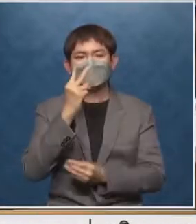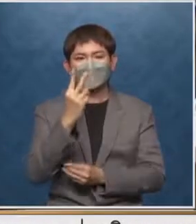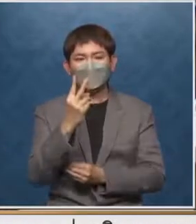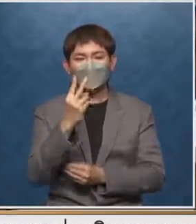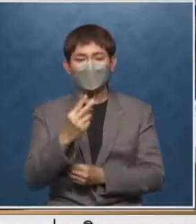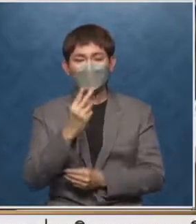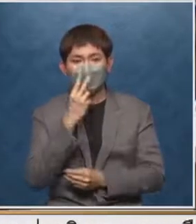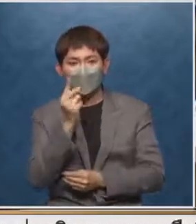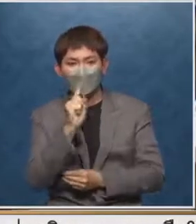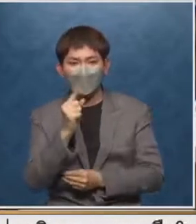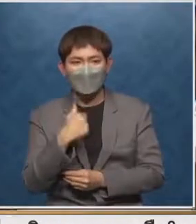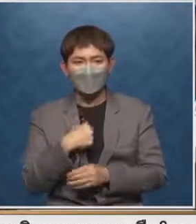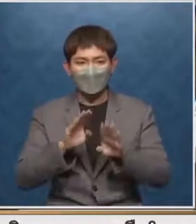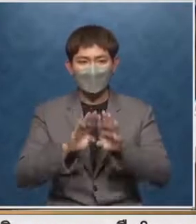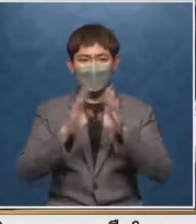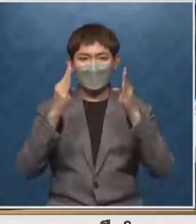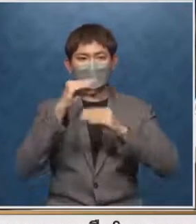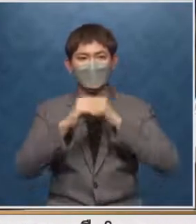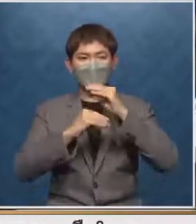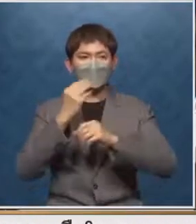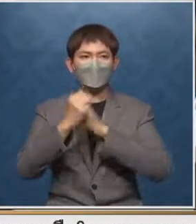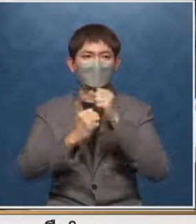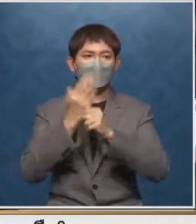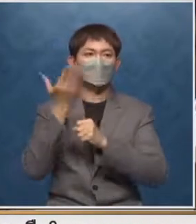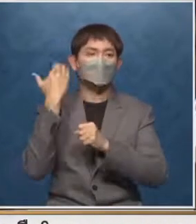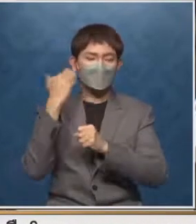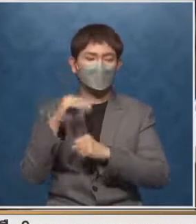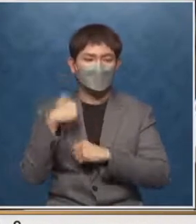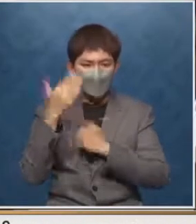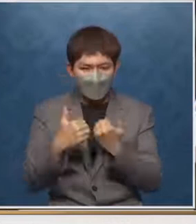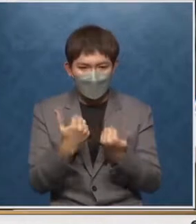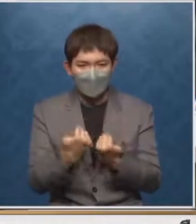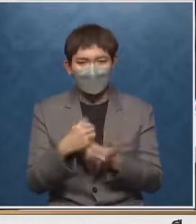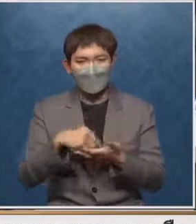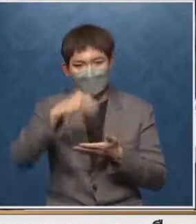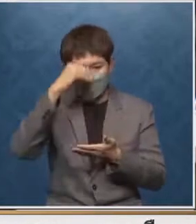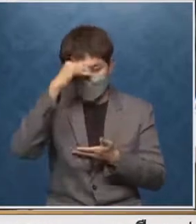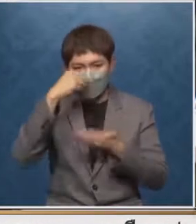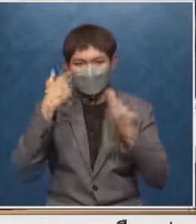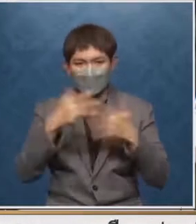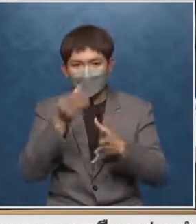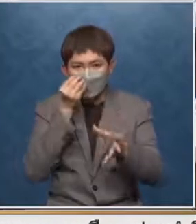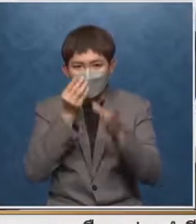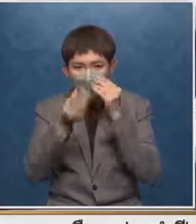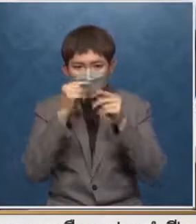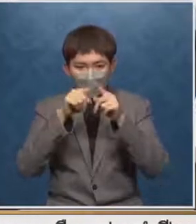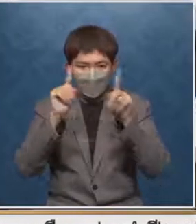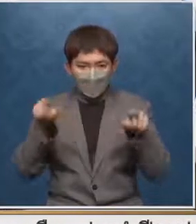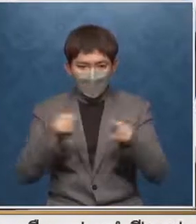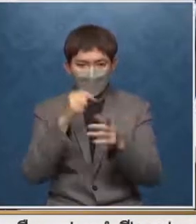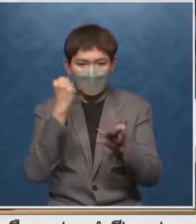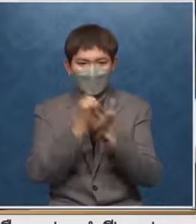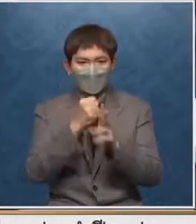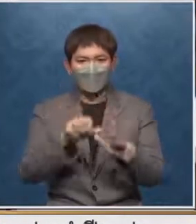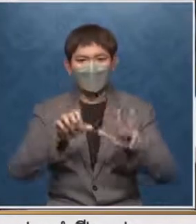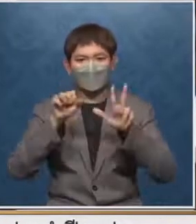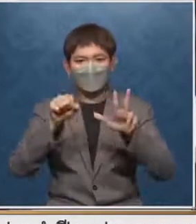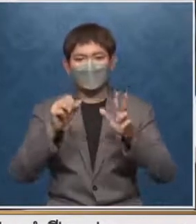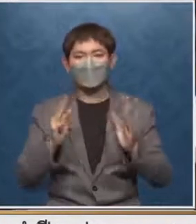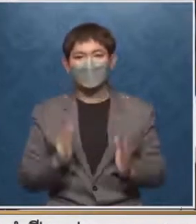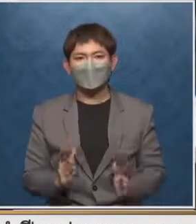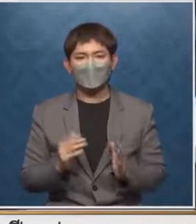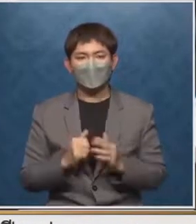เชื่อเลยว่าเราเปิดตัวโครงการนี้เมื่อปีที่แล้วถึงวันนี้มีคนเรียนแล้วรับประกาศนะครับ 300,000 กว่ารายน